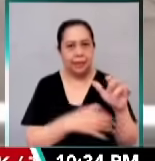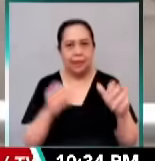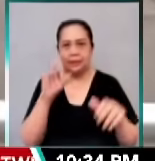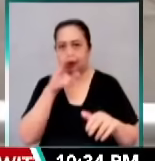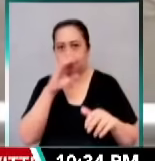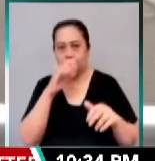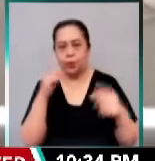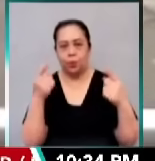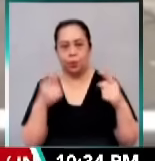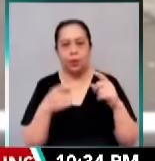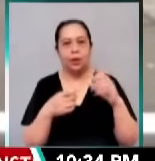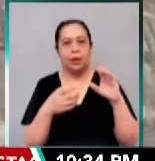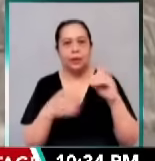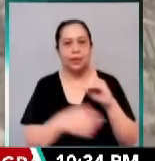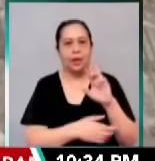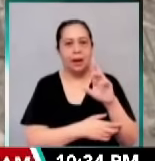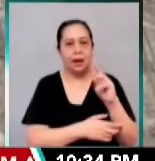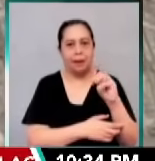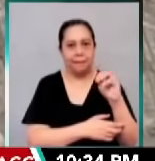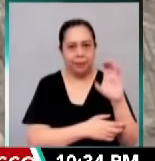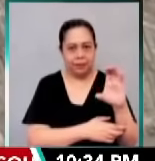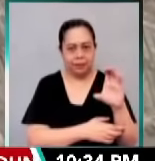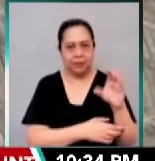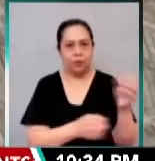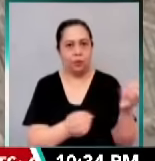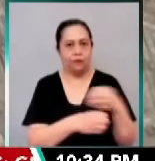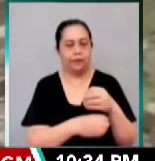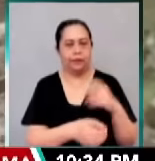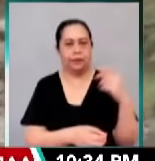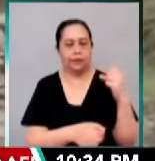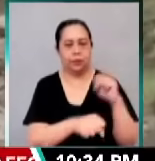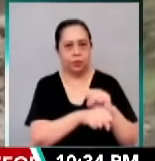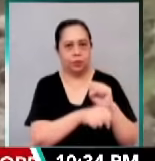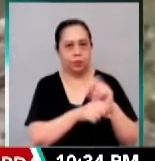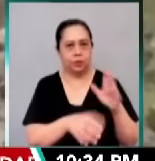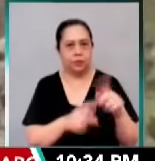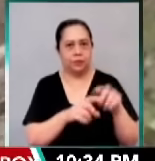Risk Reduction and Management Office personnel sa mga apektadong lugar.